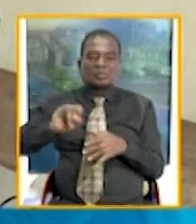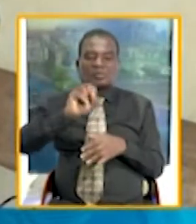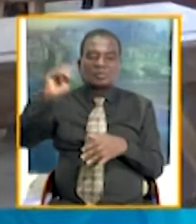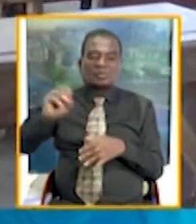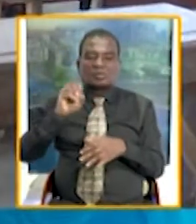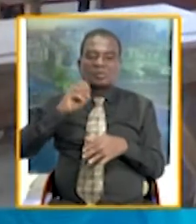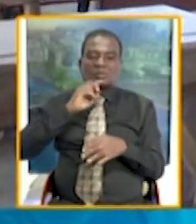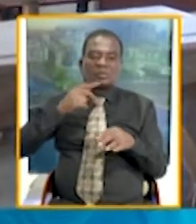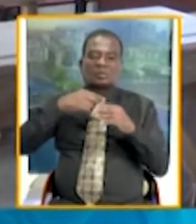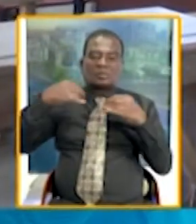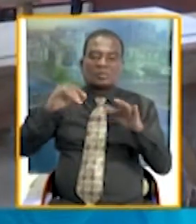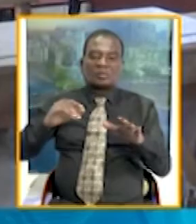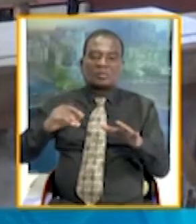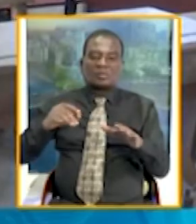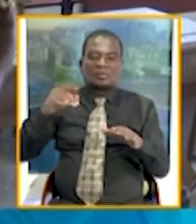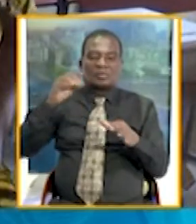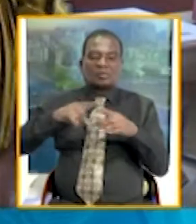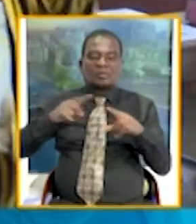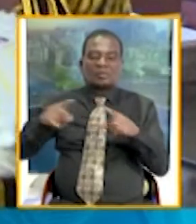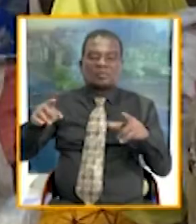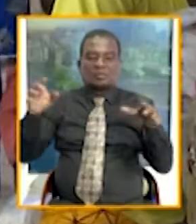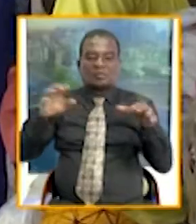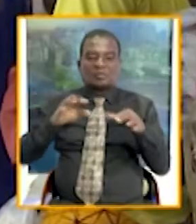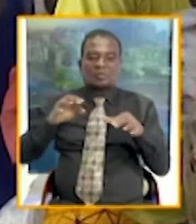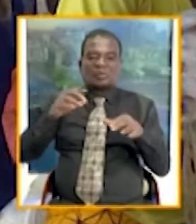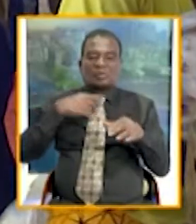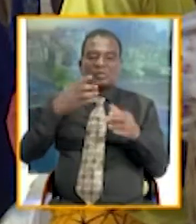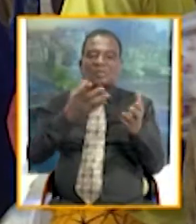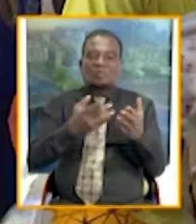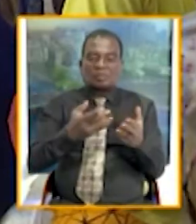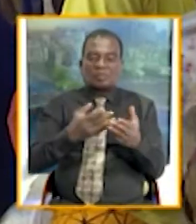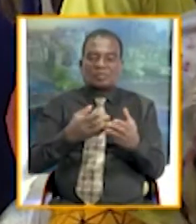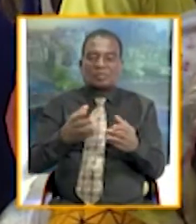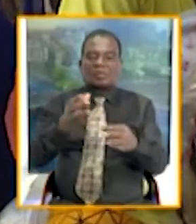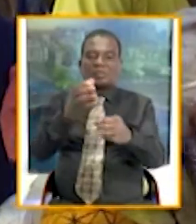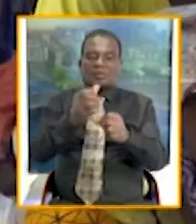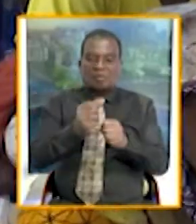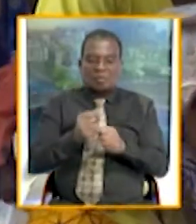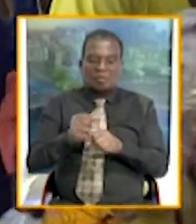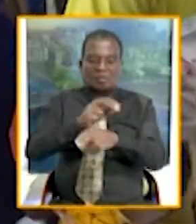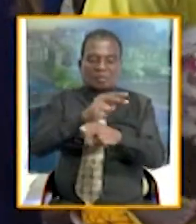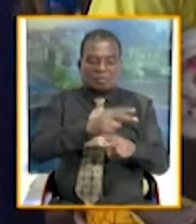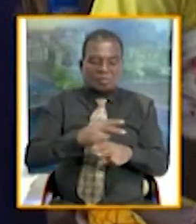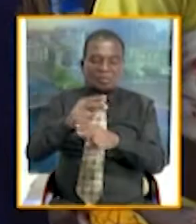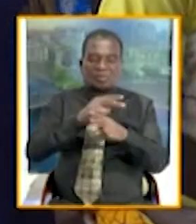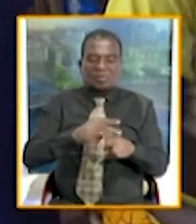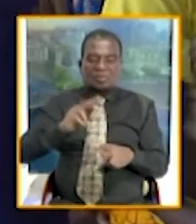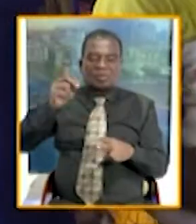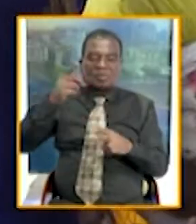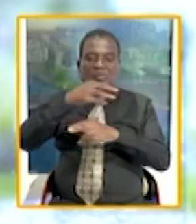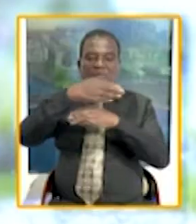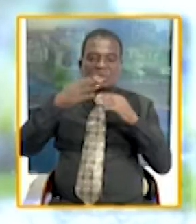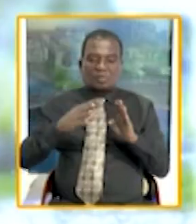s'annoncent déterminantes pour les différents partis politiques qui entendent obtenir le contrôle de la première chambre du